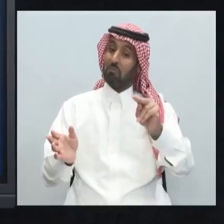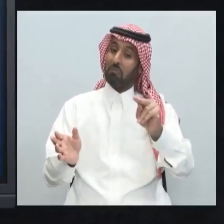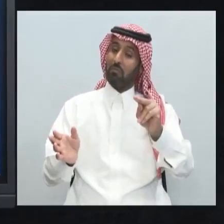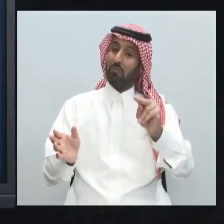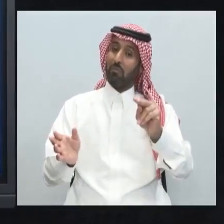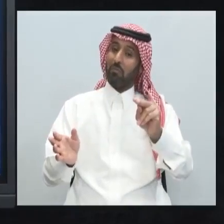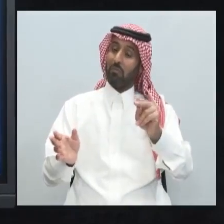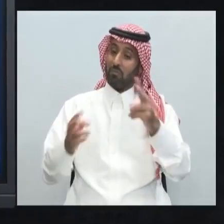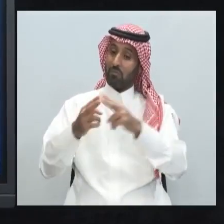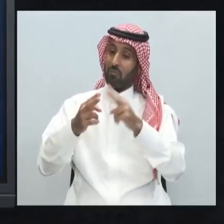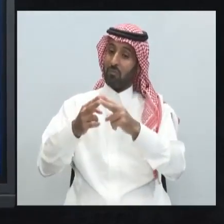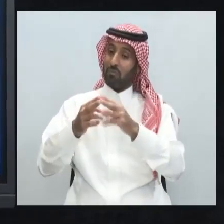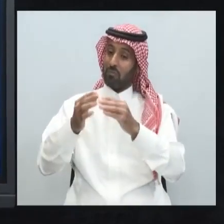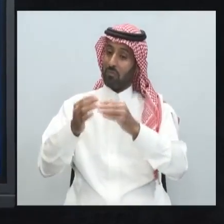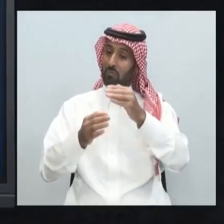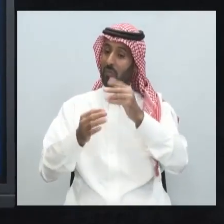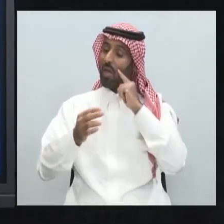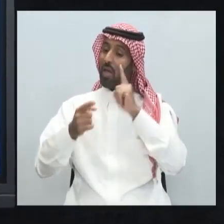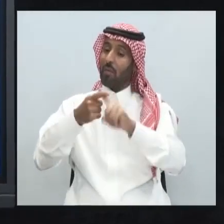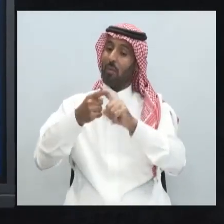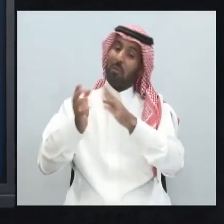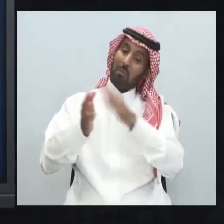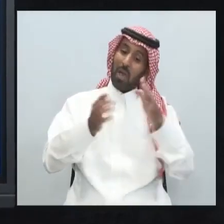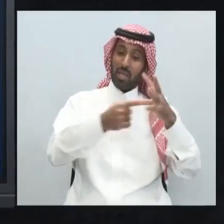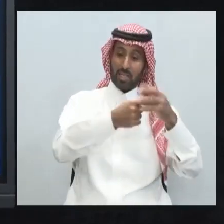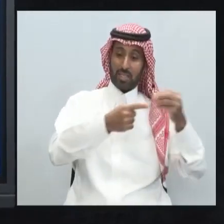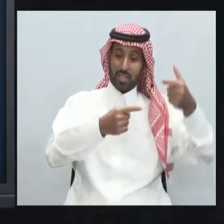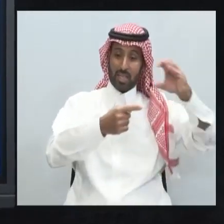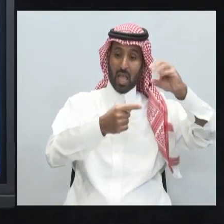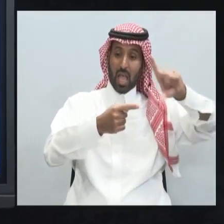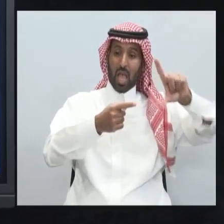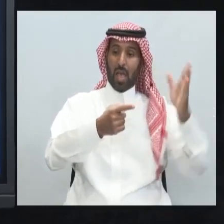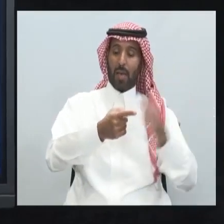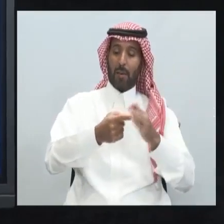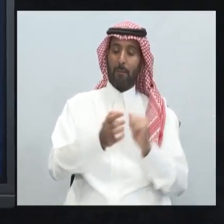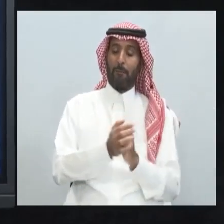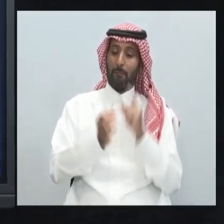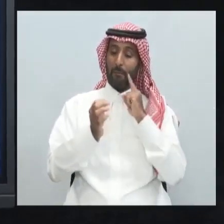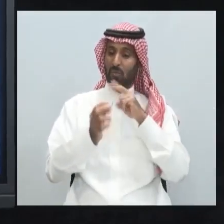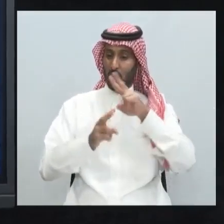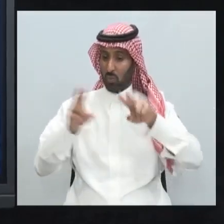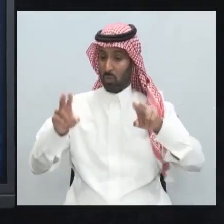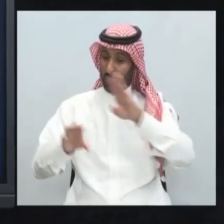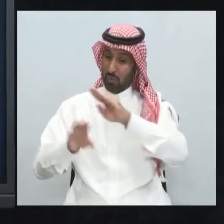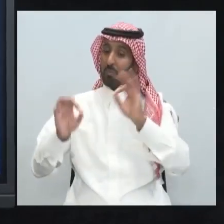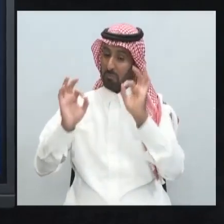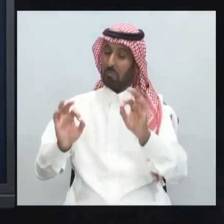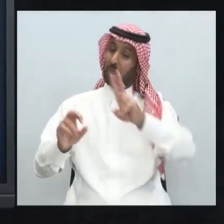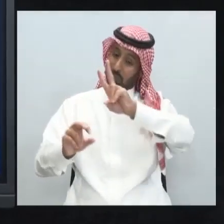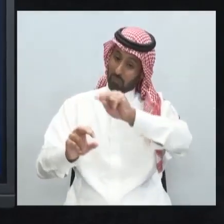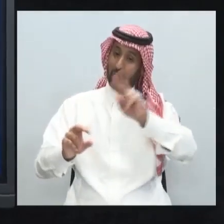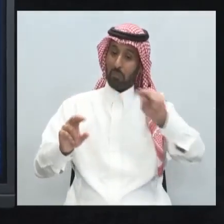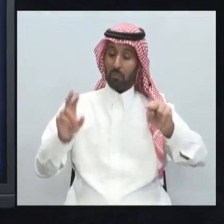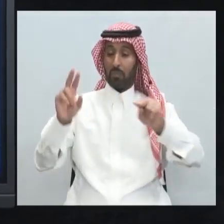والشحنه المركزيه على الكربون الموجبه والباقي على الهيدروجين على الكلور بالتالي هي موزعه بالتساوي اذا المركب